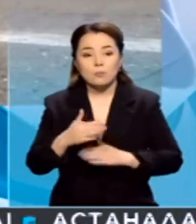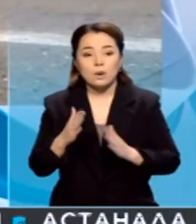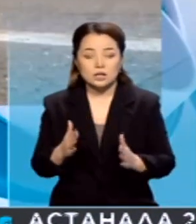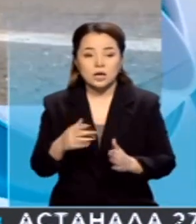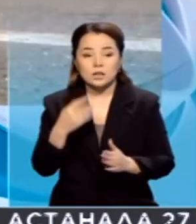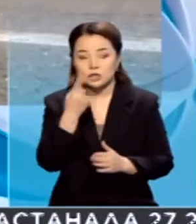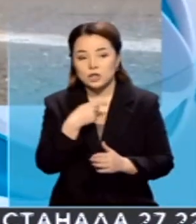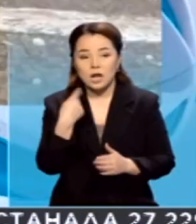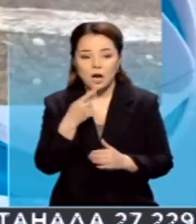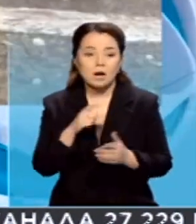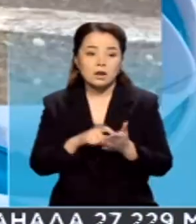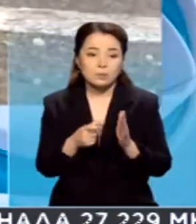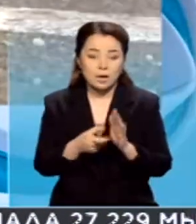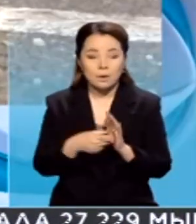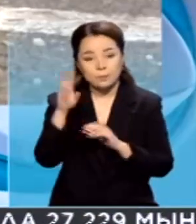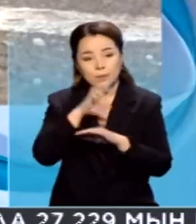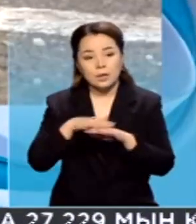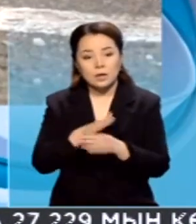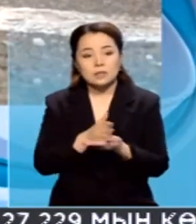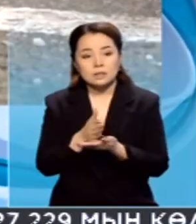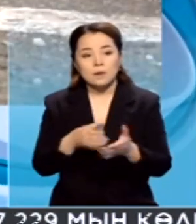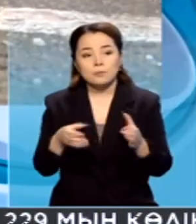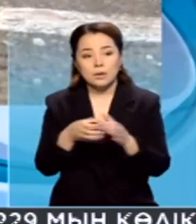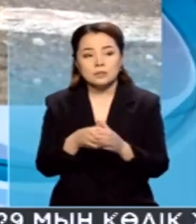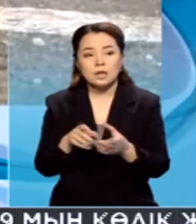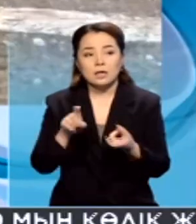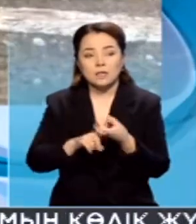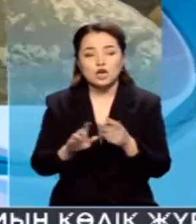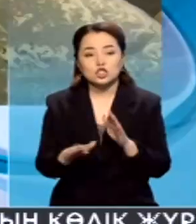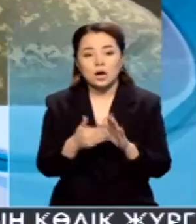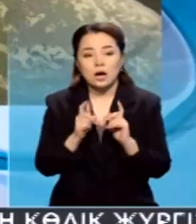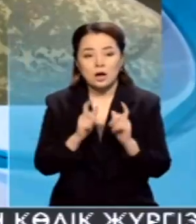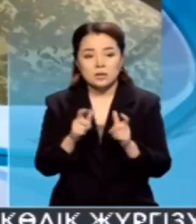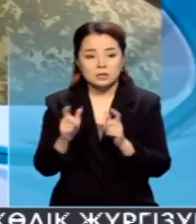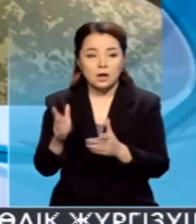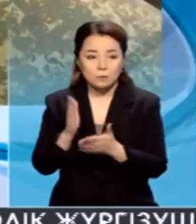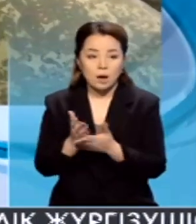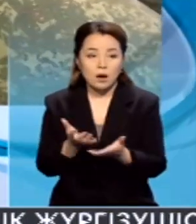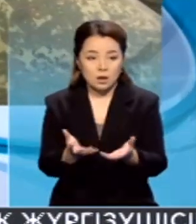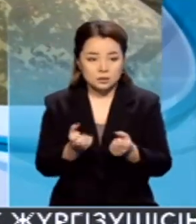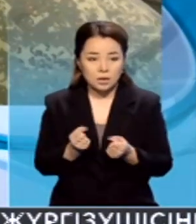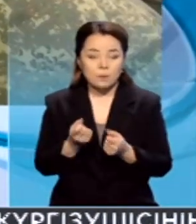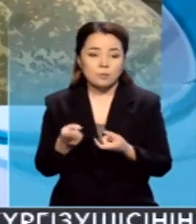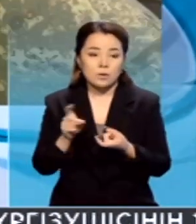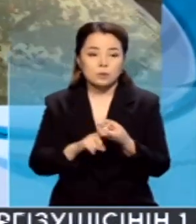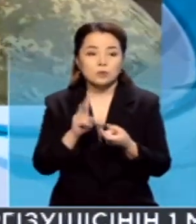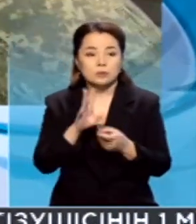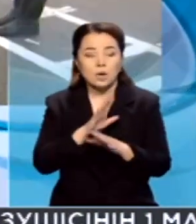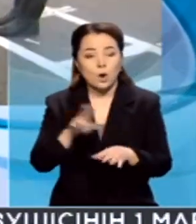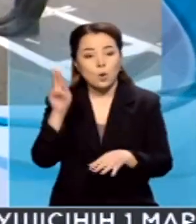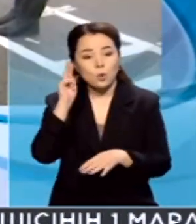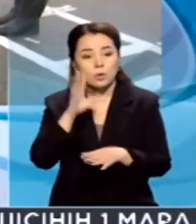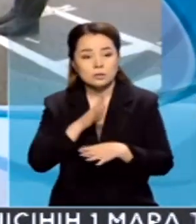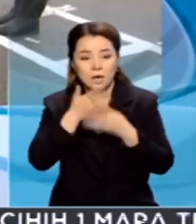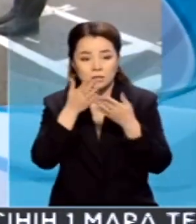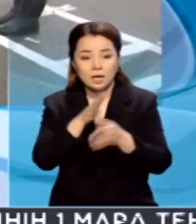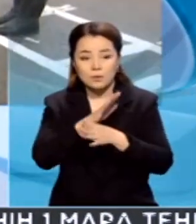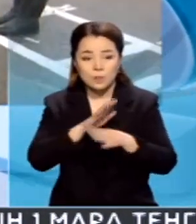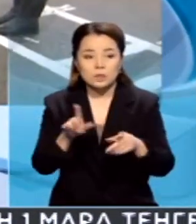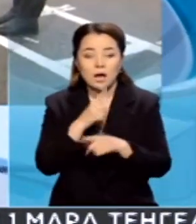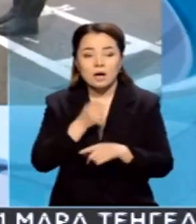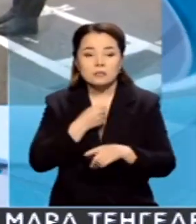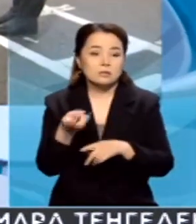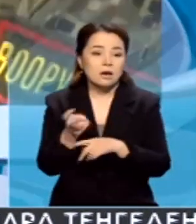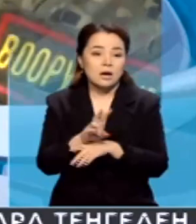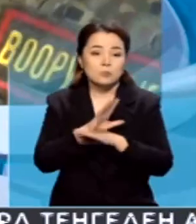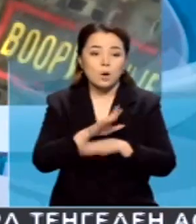жеке кабинет арқылы немесе мемлекеттік қызметтер порталы арқылы шақырту келет, оны алып, байланысқа шықпаған, оқымаған, әскери комиссариатқа